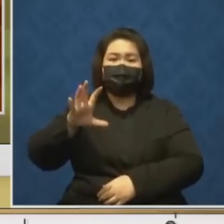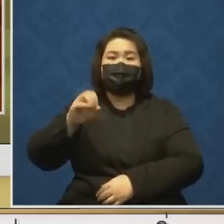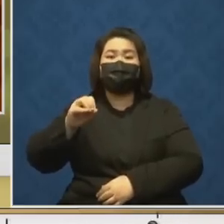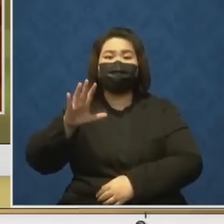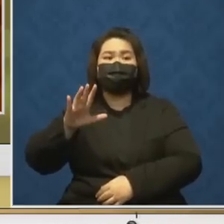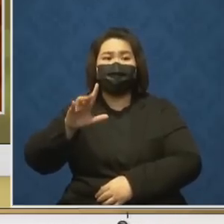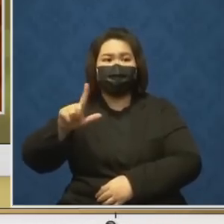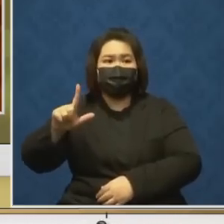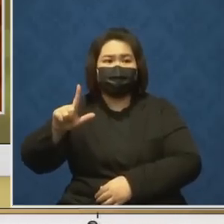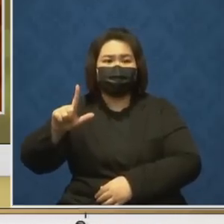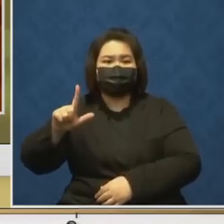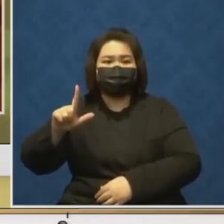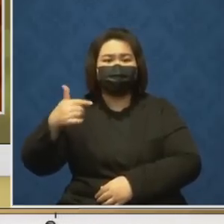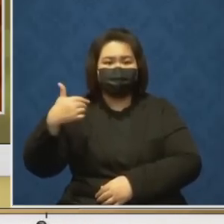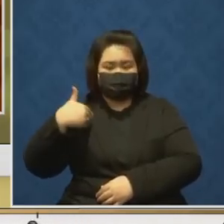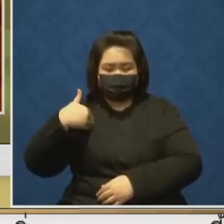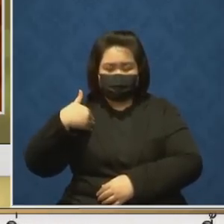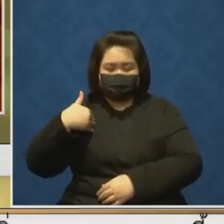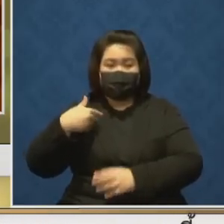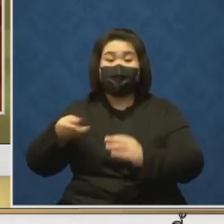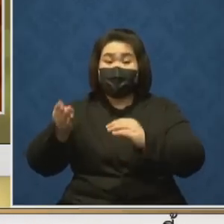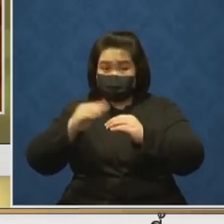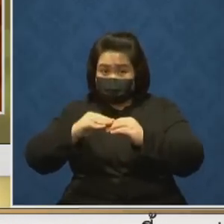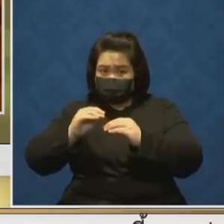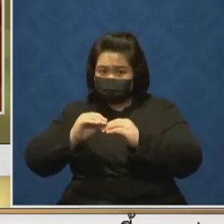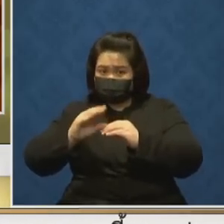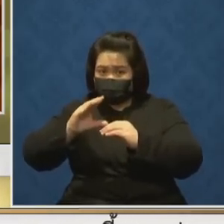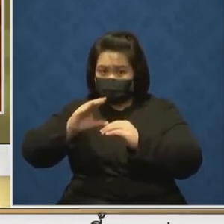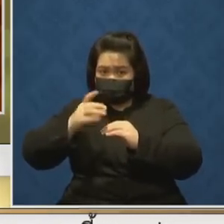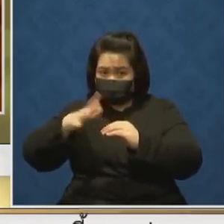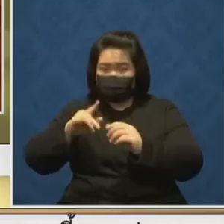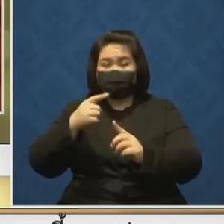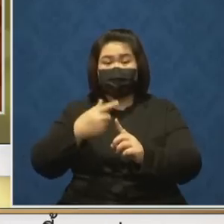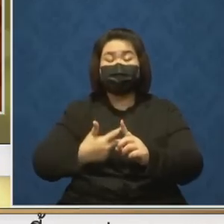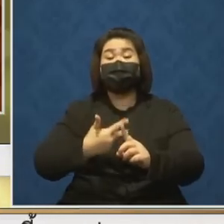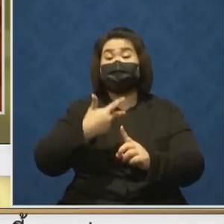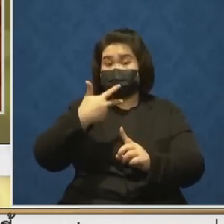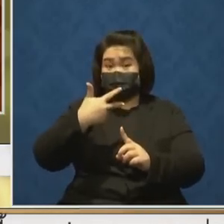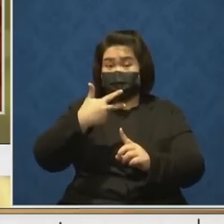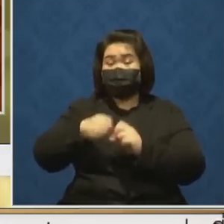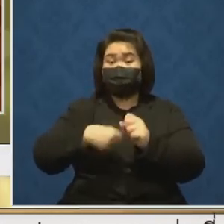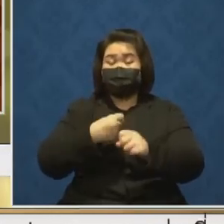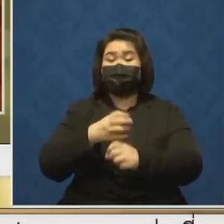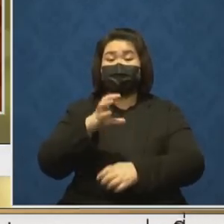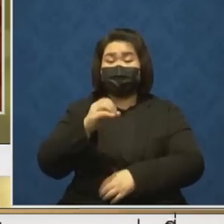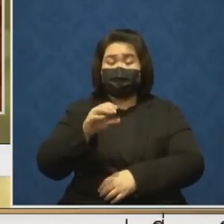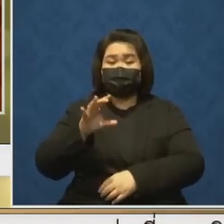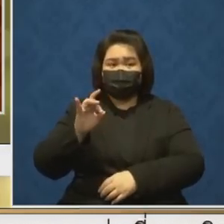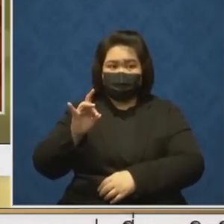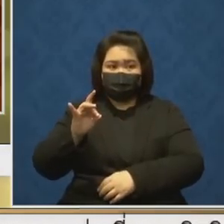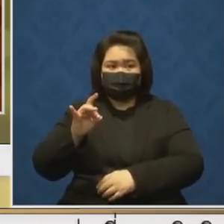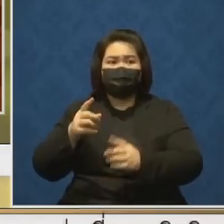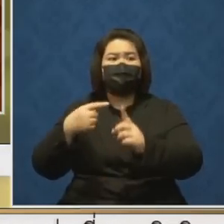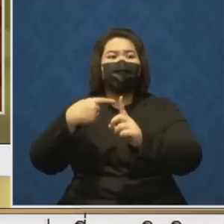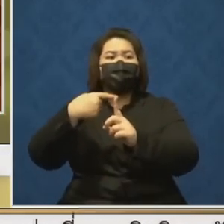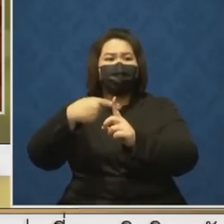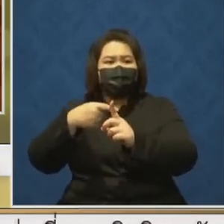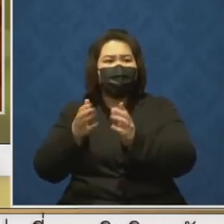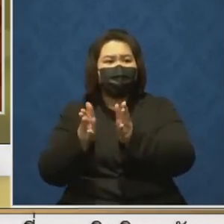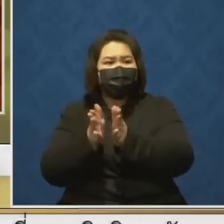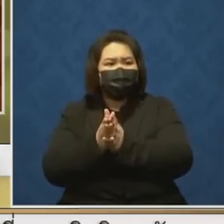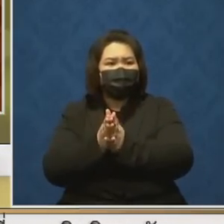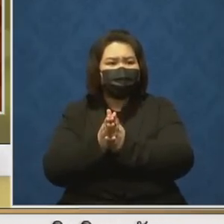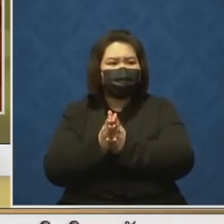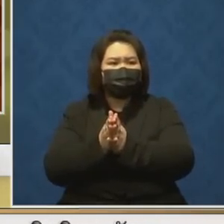เป็นการขยายวงเงินครั้งแรกพอ 6 เดือนต่มามีนา 58ขยายเป็ครั้ท 2อก 300 ลานบาทกลายเป็ 3,75